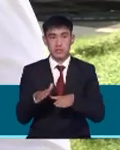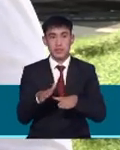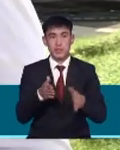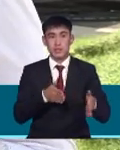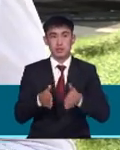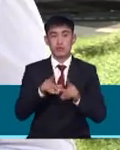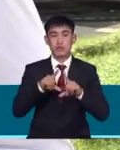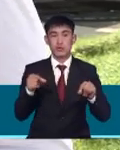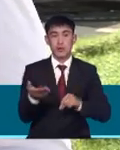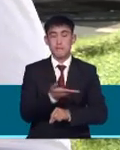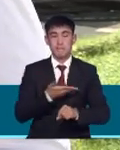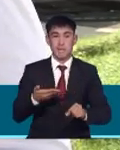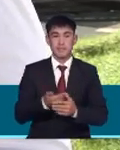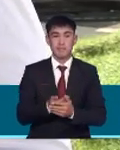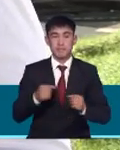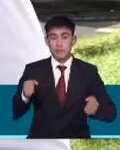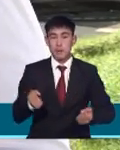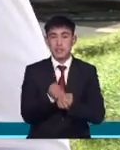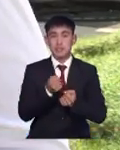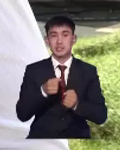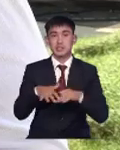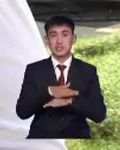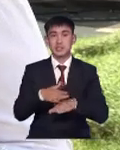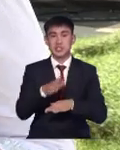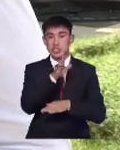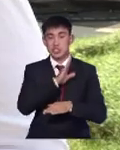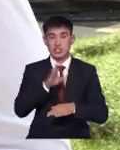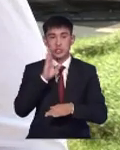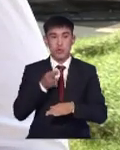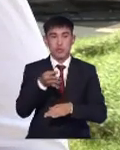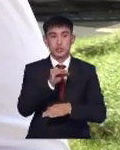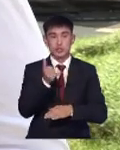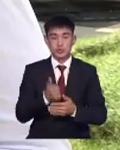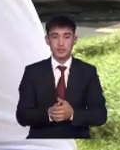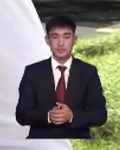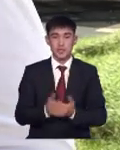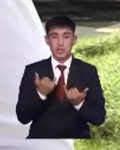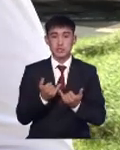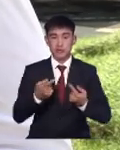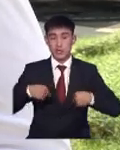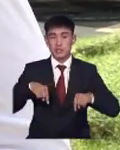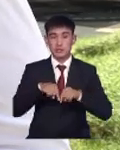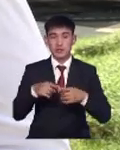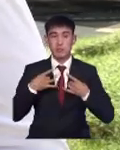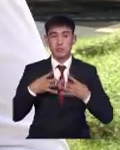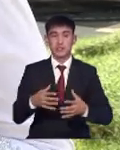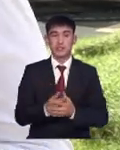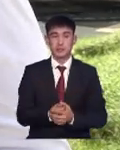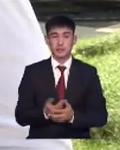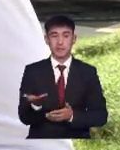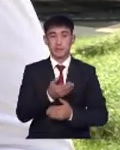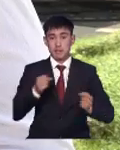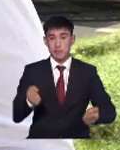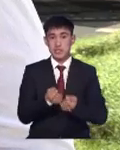школу». И мы при поддержке Ассоциации деловых женщин области ЖТСУ сегодня организовали праздник. Также нас